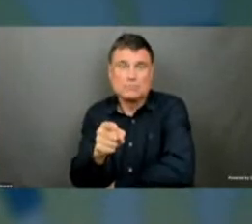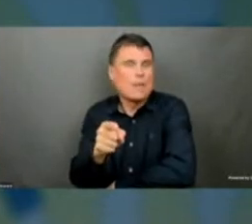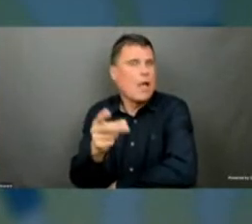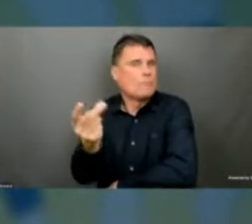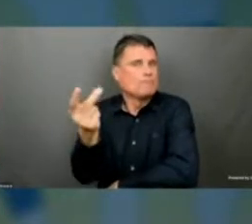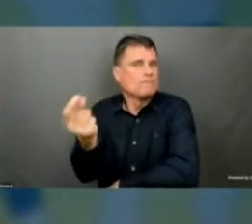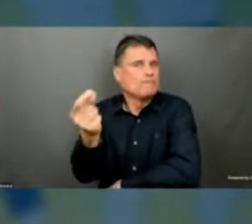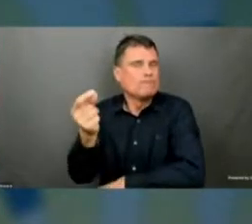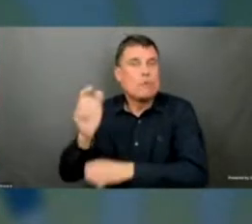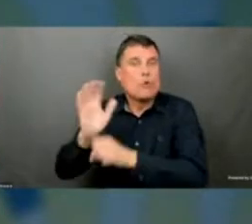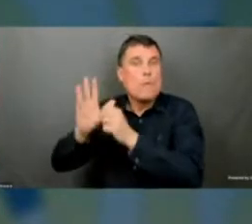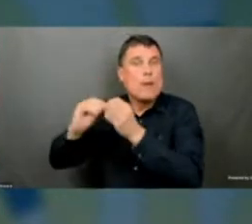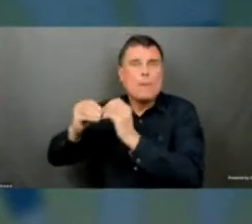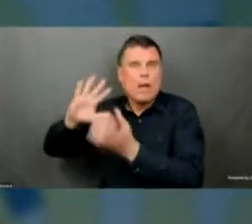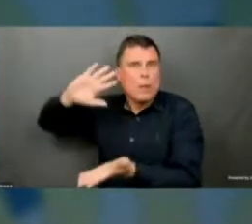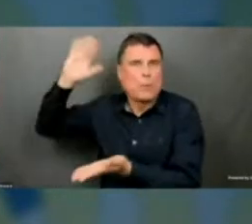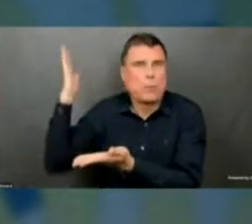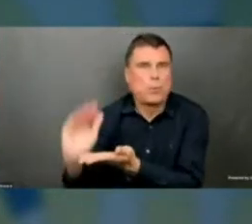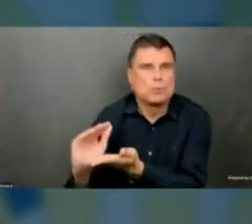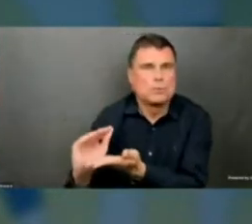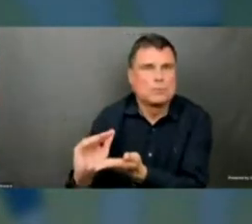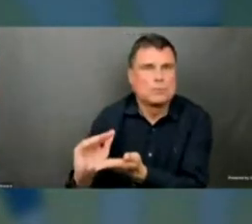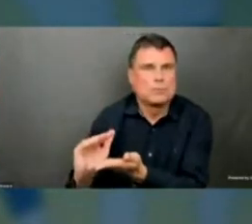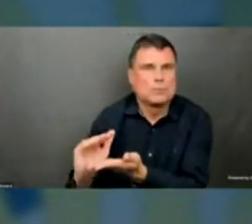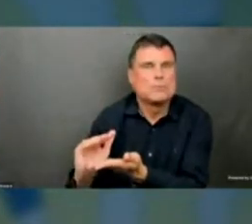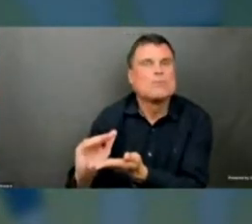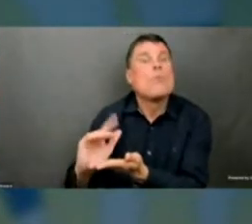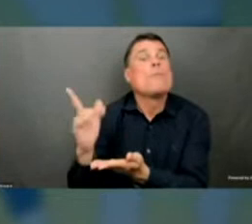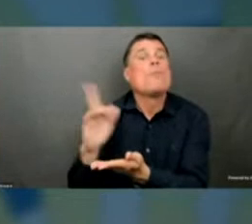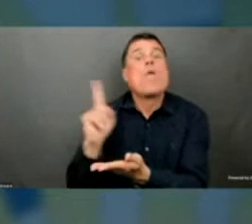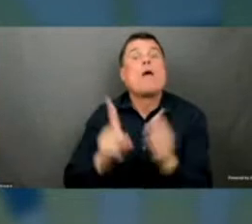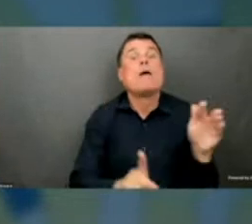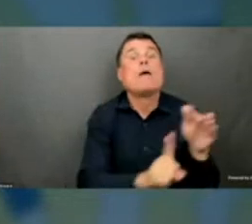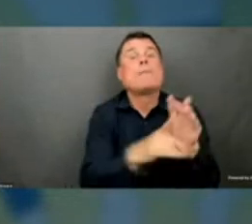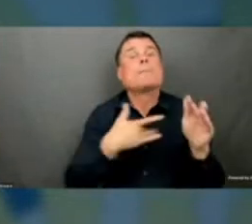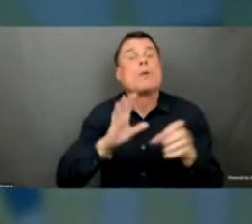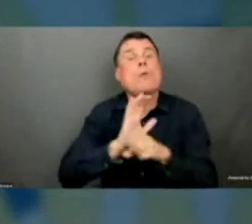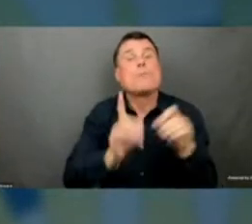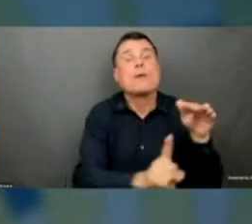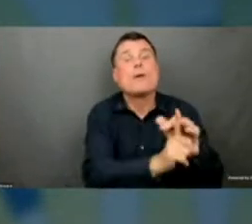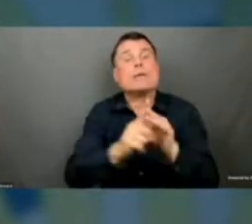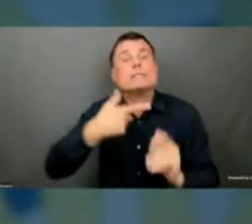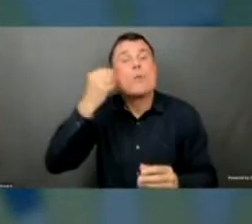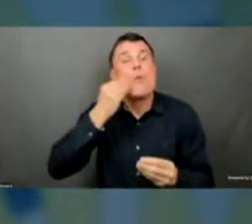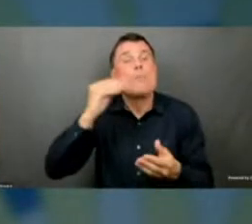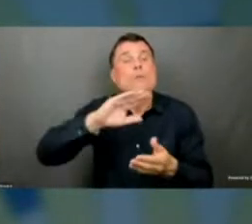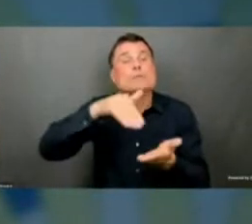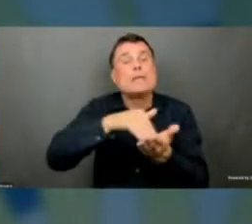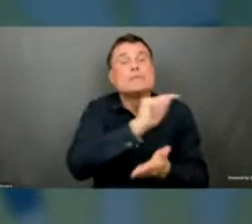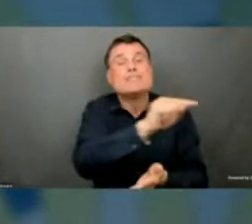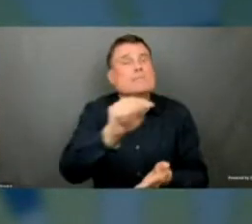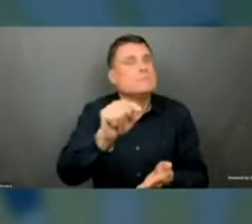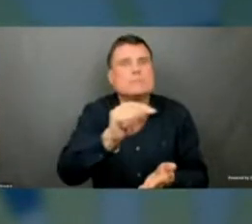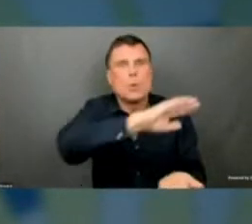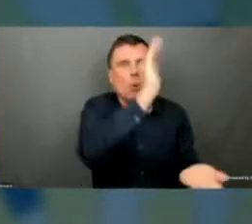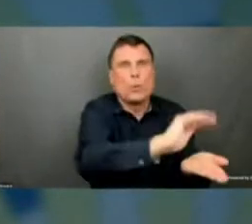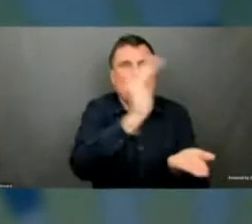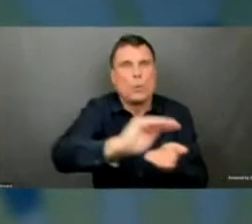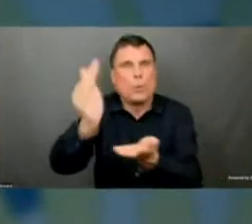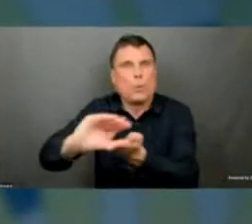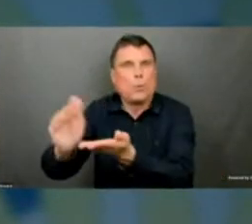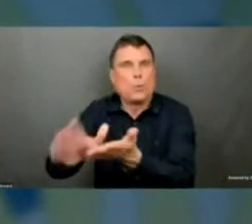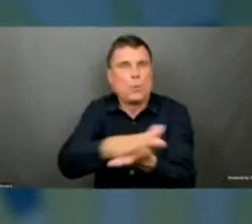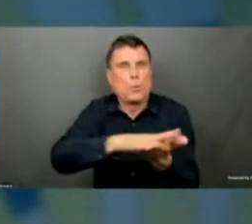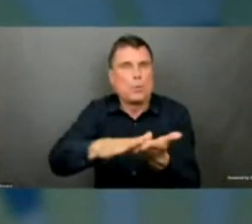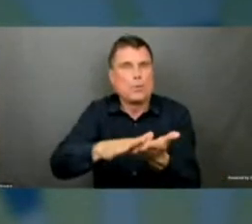说到了这个传播的速度急速下降 communities within themselves where 那么 we've reached 蓝颜 that 色的 point 呢 of 就是 community or 其 herd